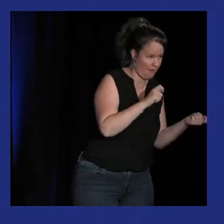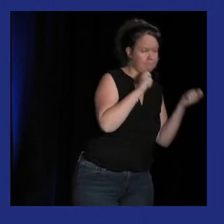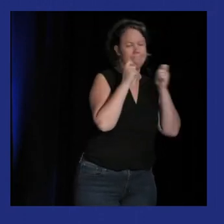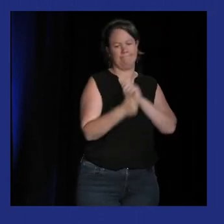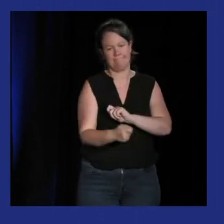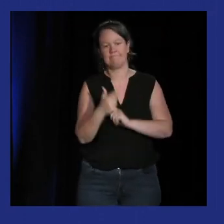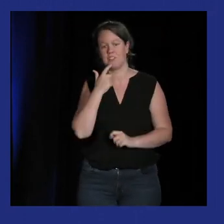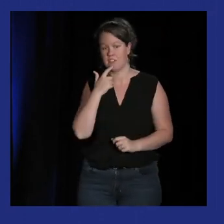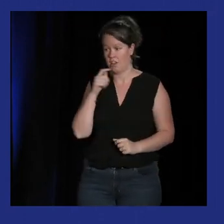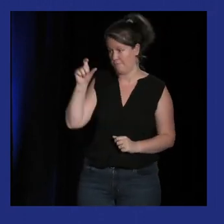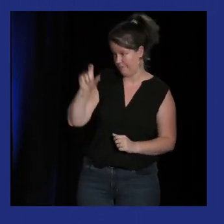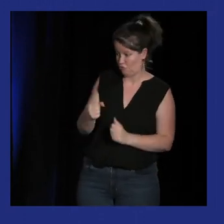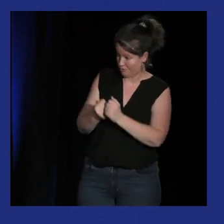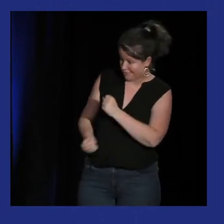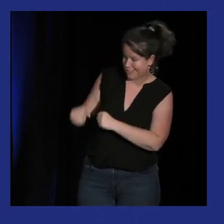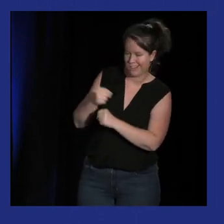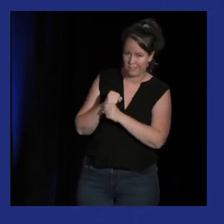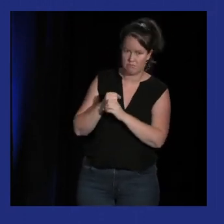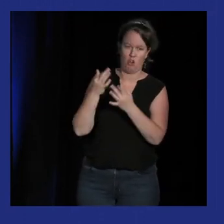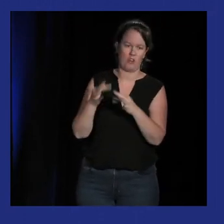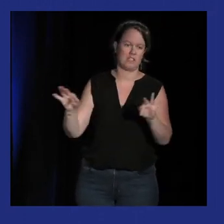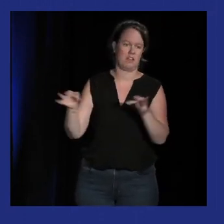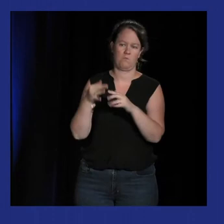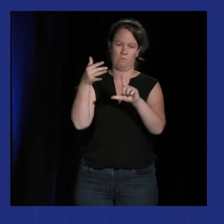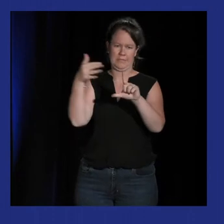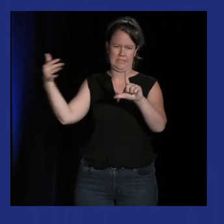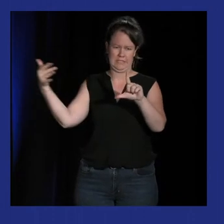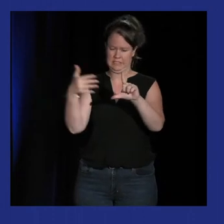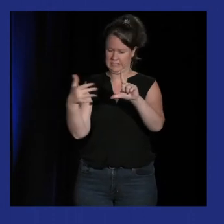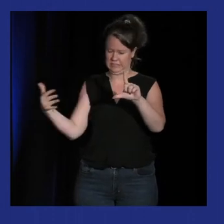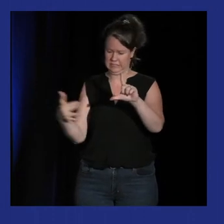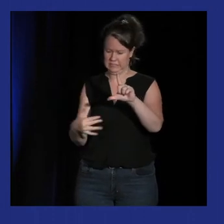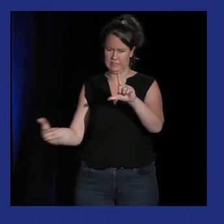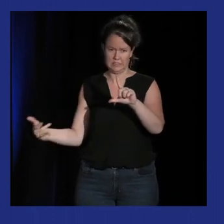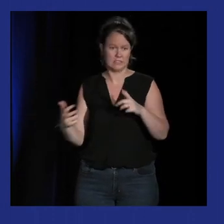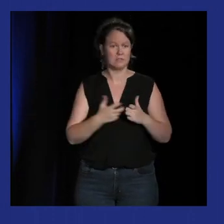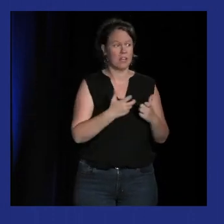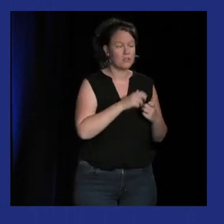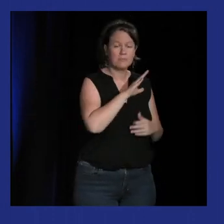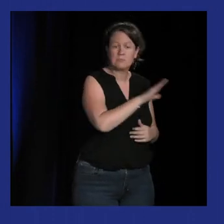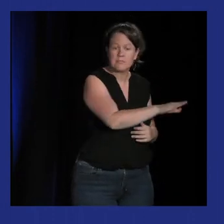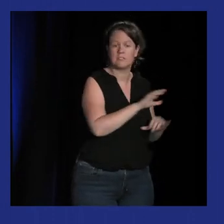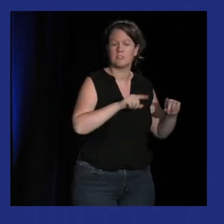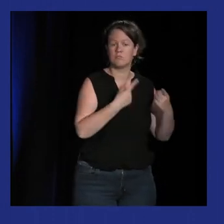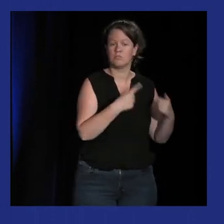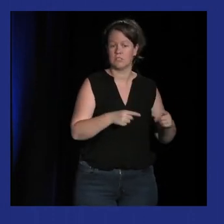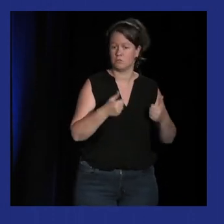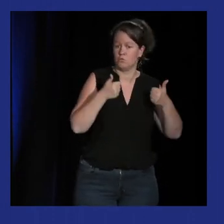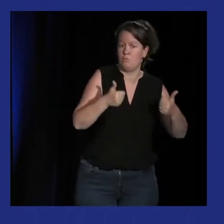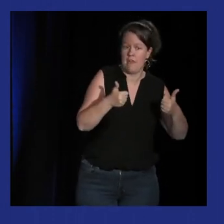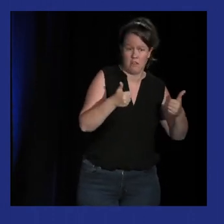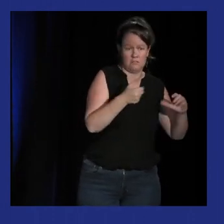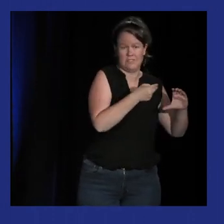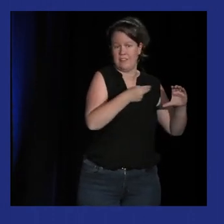notions d'orchestration donc on va prendre une musique initialement pour j'ai pas de musique de Super Nintendo par exemple et on va la faire jouer par